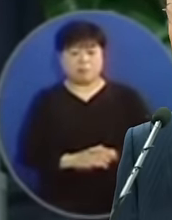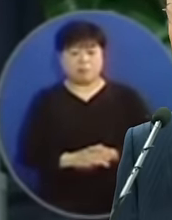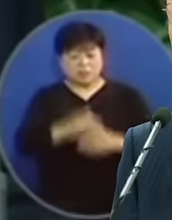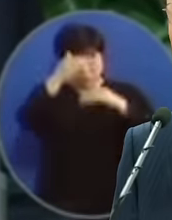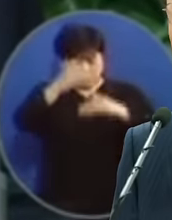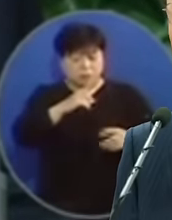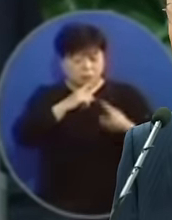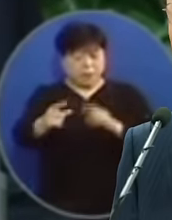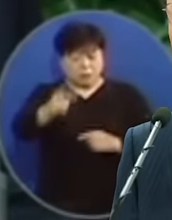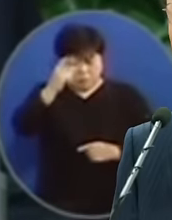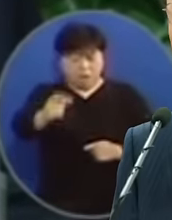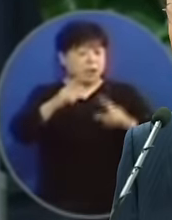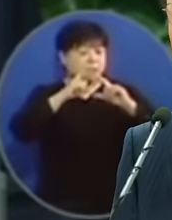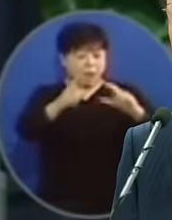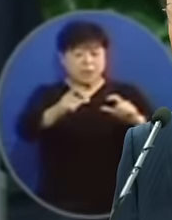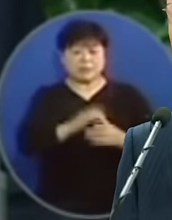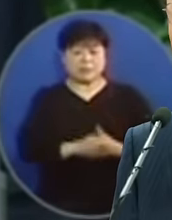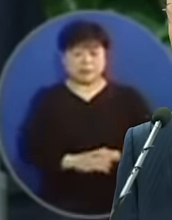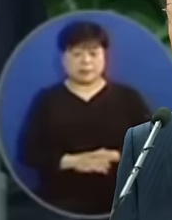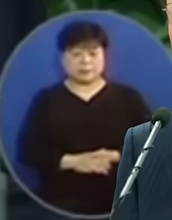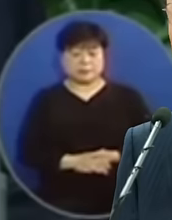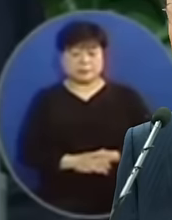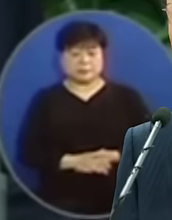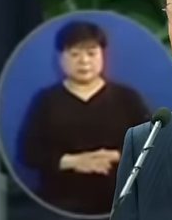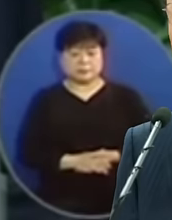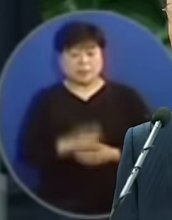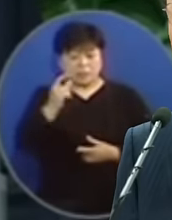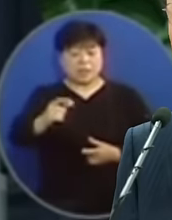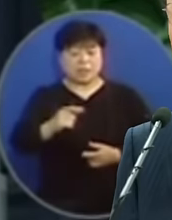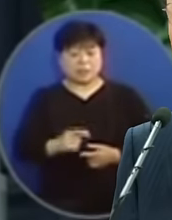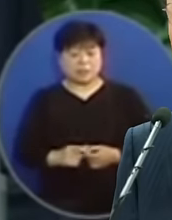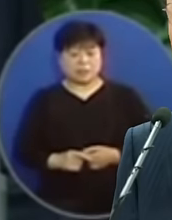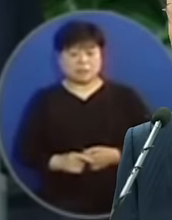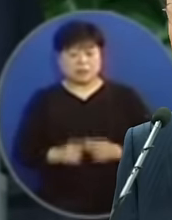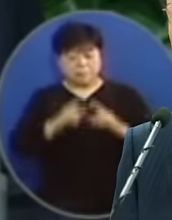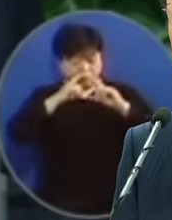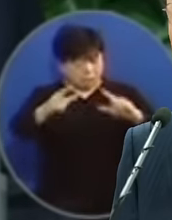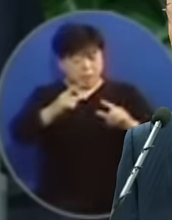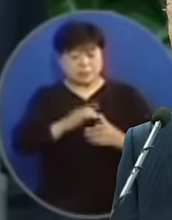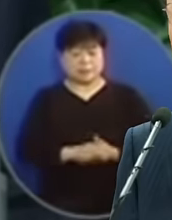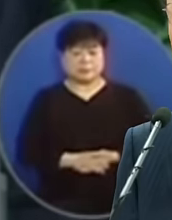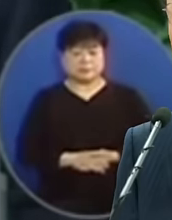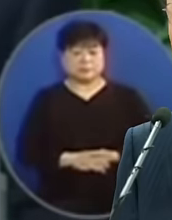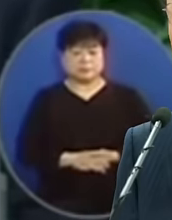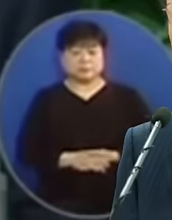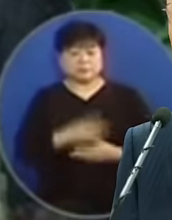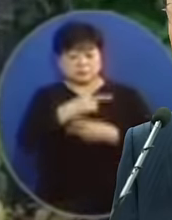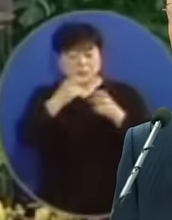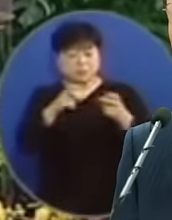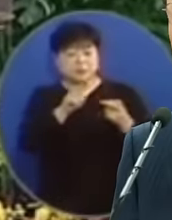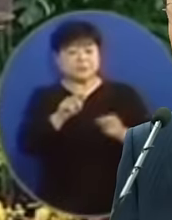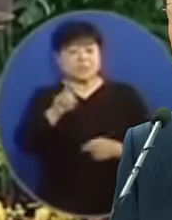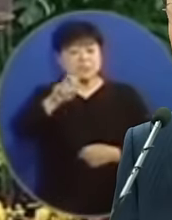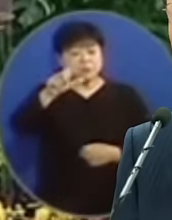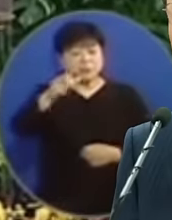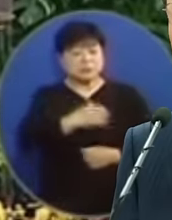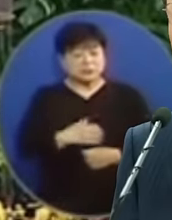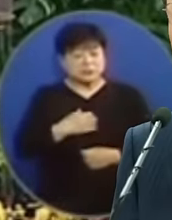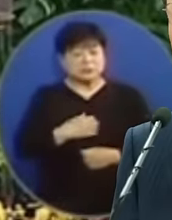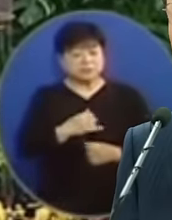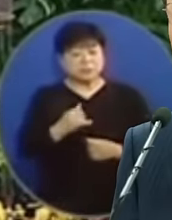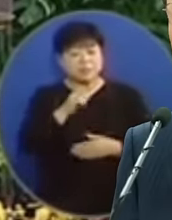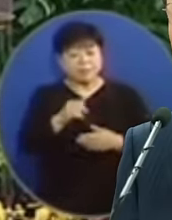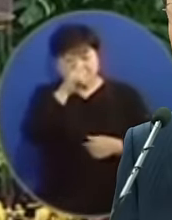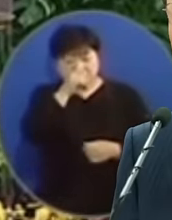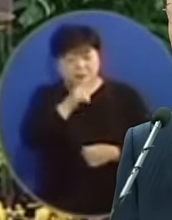질서를 말하고 강하게 말을 해야 돼요. 강하게 긍정적인 말을 해야 되는 것입니다. 잠언서 12장 25절에 근심이 사람의